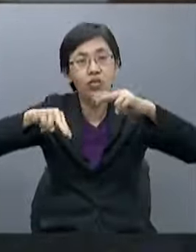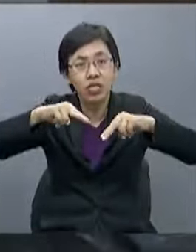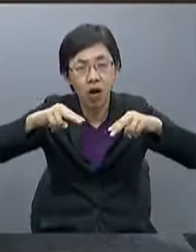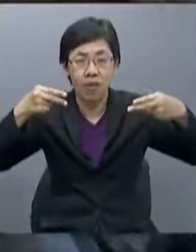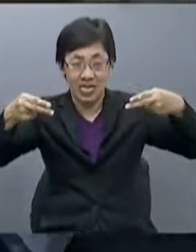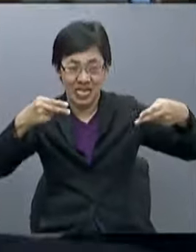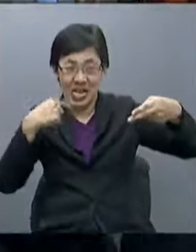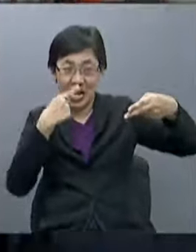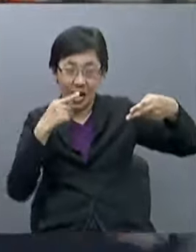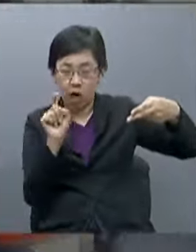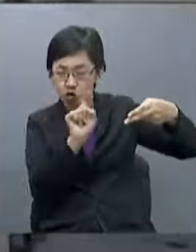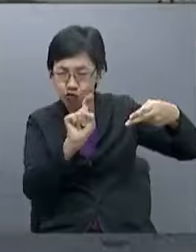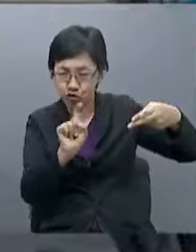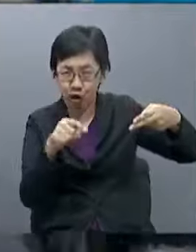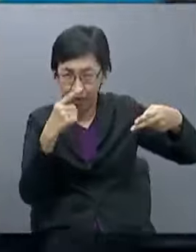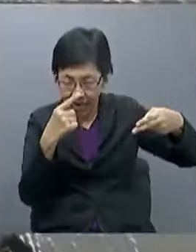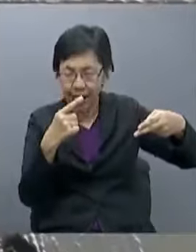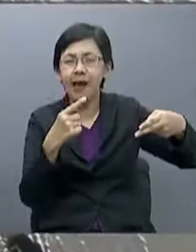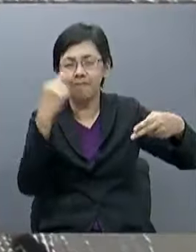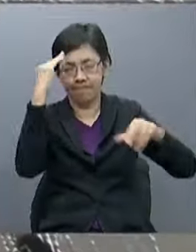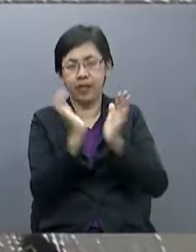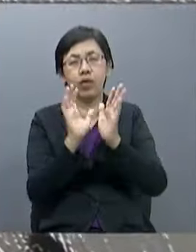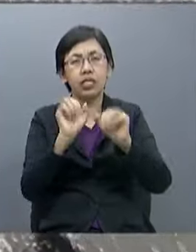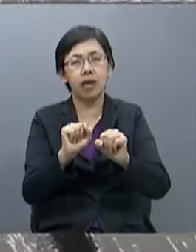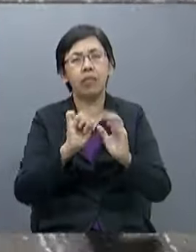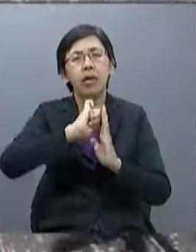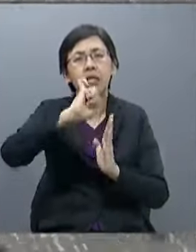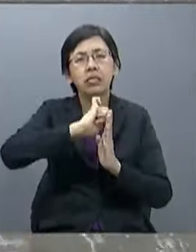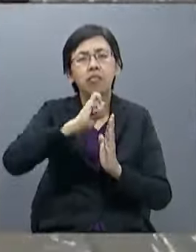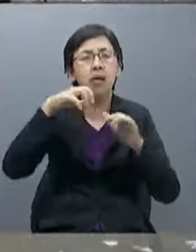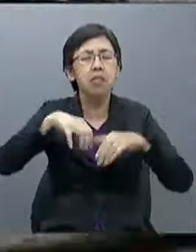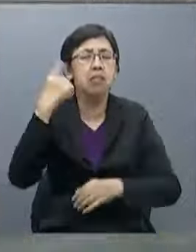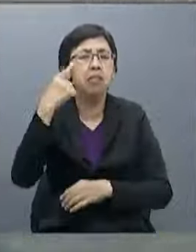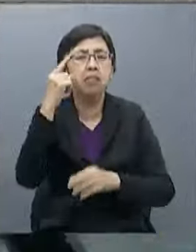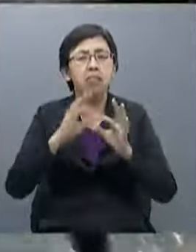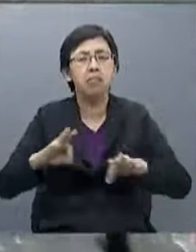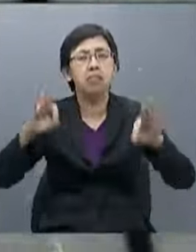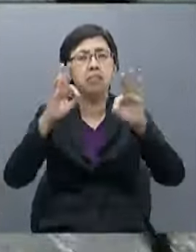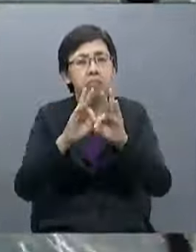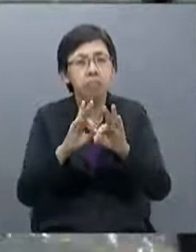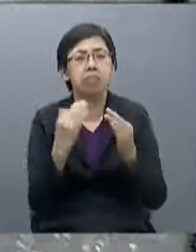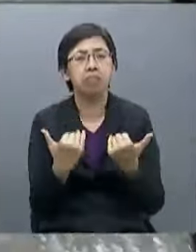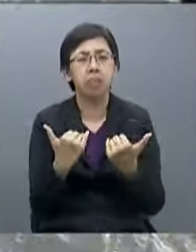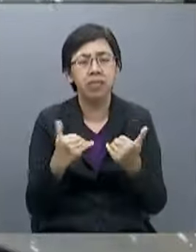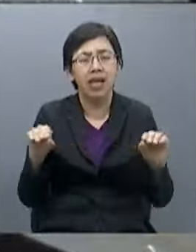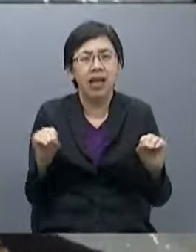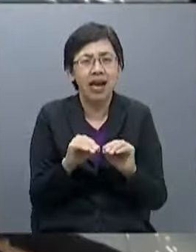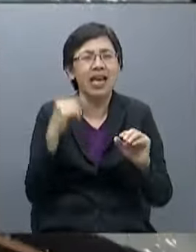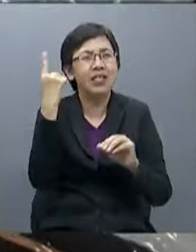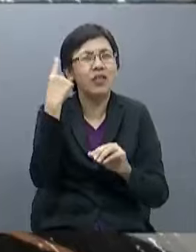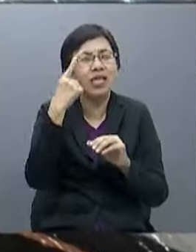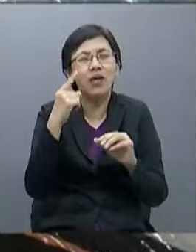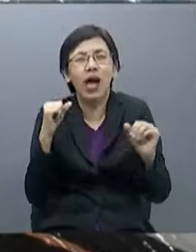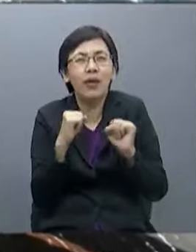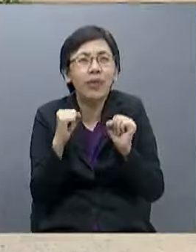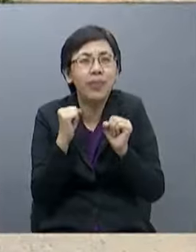ตัวบุคคลที่กระทำการดังกล่าวเนื่องจากเชียงใหม่เนี่ยเป็นเมืองท่องเที่ยวสำคัญนะครับแล้วก็ขนาดนี้เข้าสู่ฤดูการท่องเที่ยวแล้วห